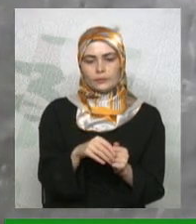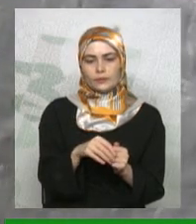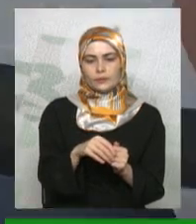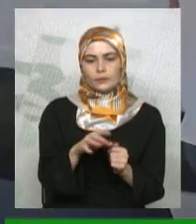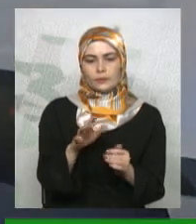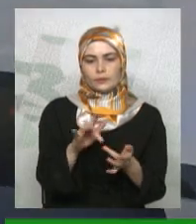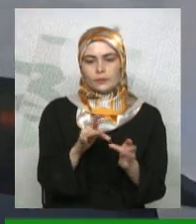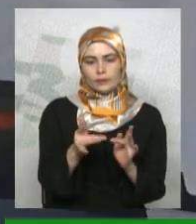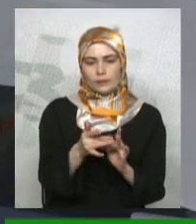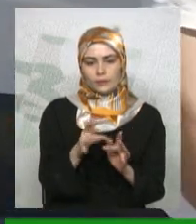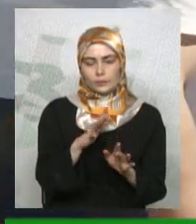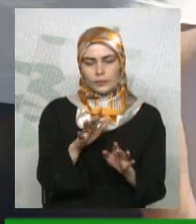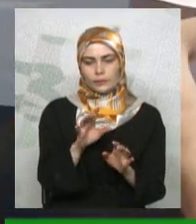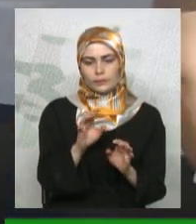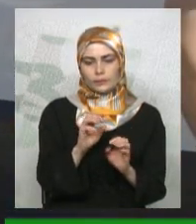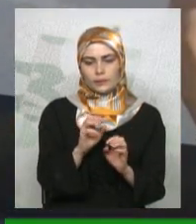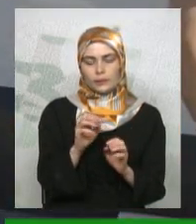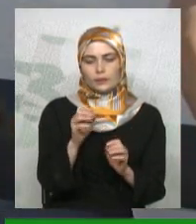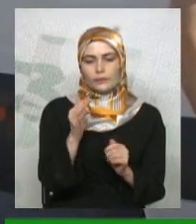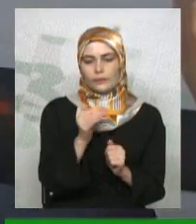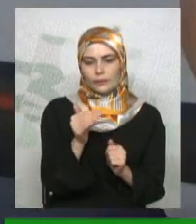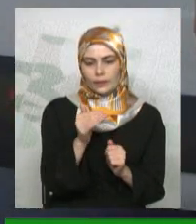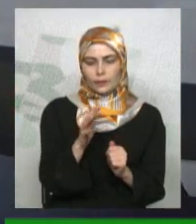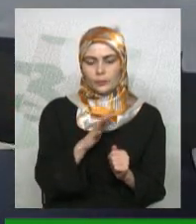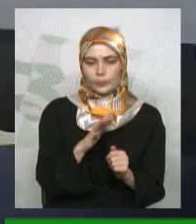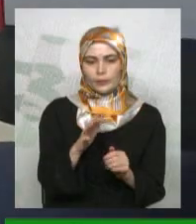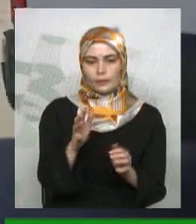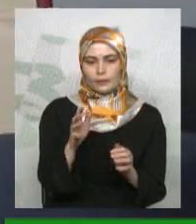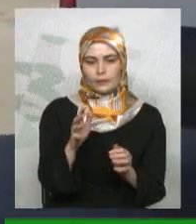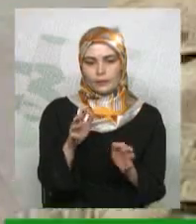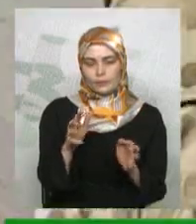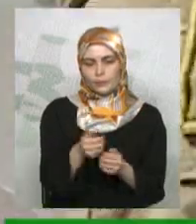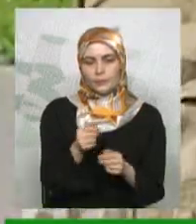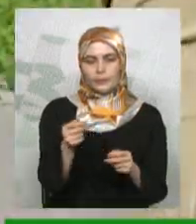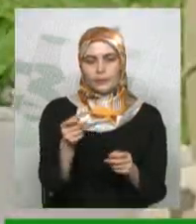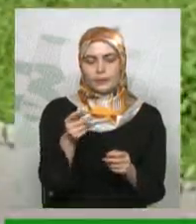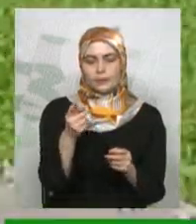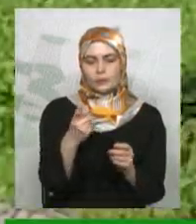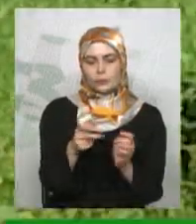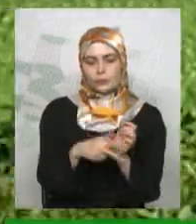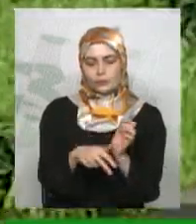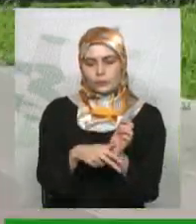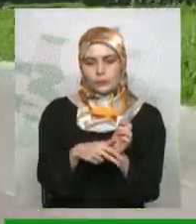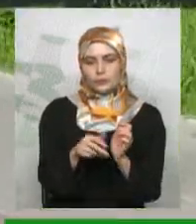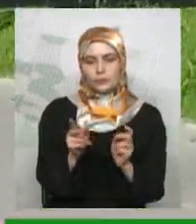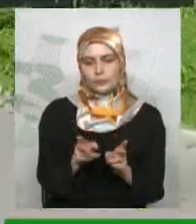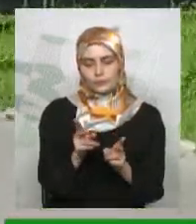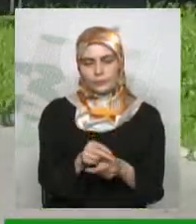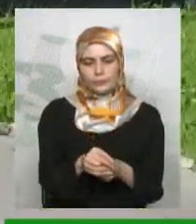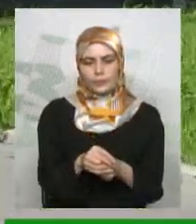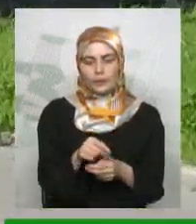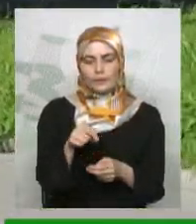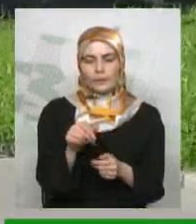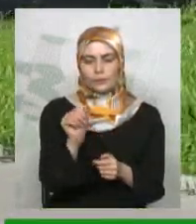С февраля прошлого года в стране предотвращено 188 преступлений террористической направленности. В этих условиях требуется повысить эффективность